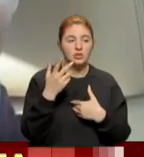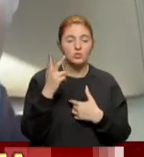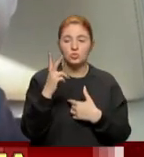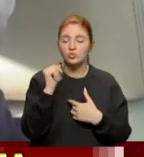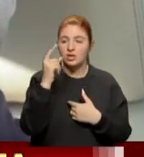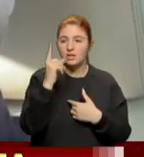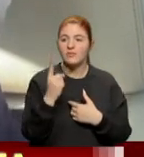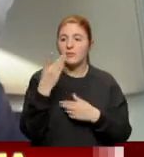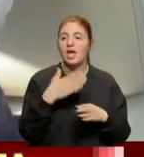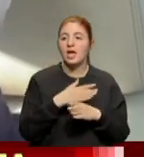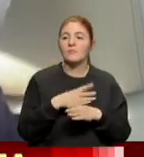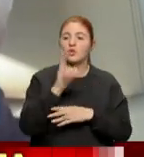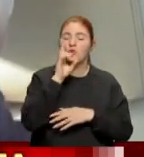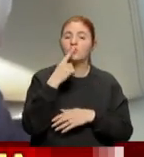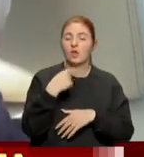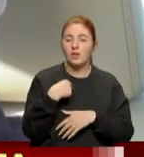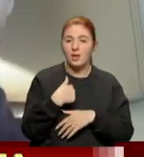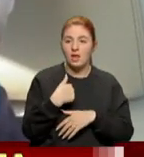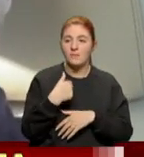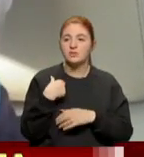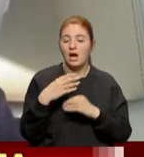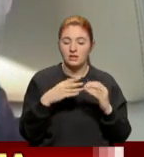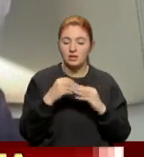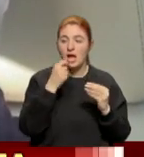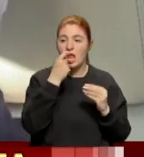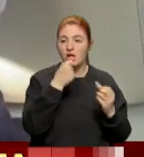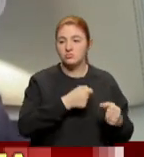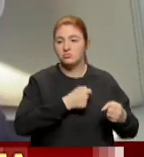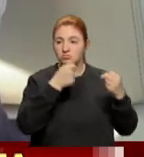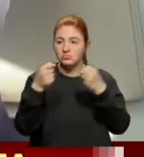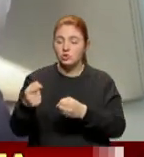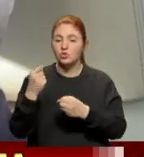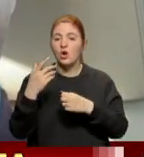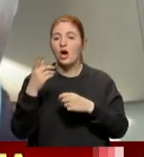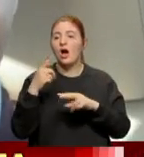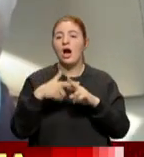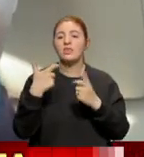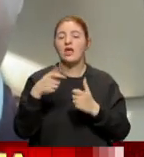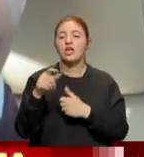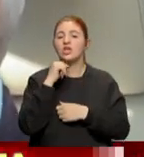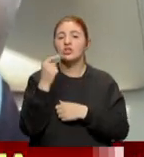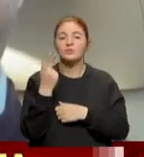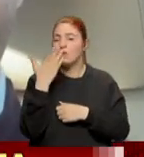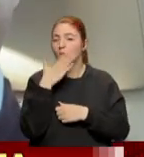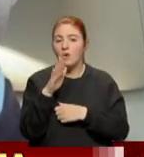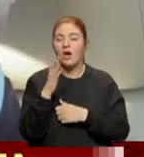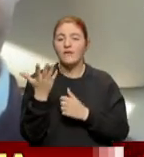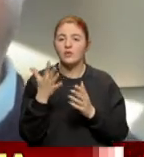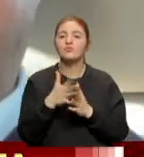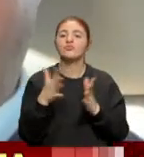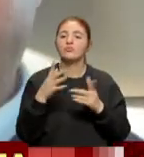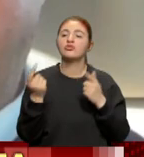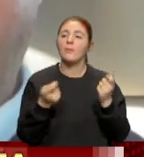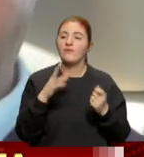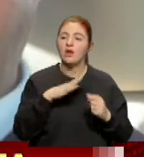gündür ilk defa bir ekmek gördüğünü söyledi bana. Biz Adana'dan ilaç götürdük çünkü Antakya'da hiçbir şey yoktu. Evet, büyük bir